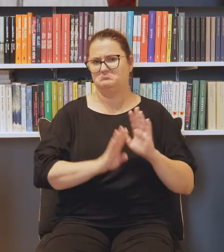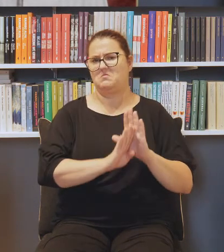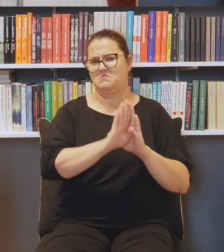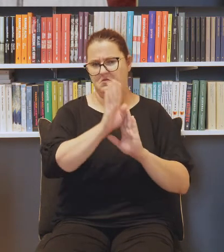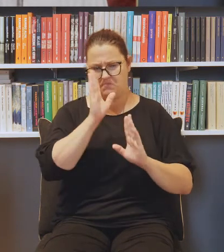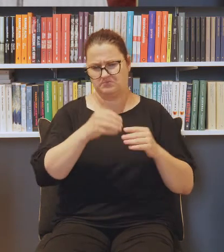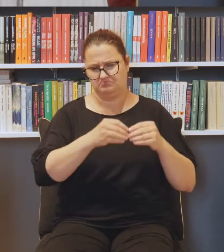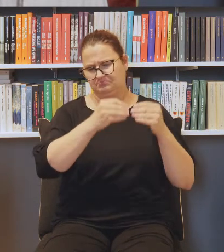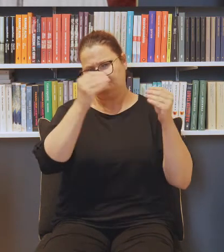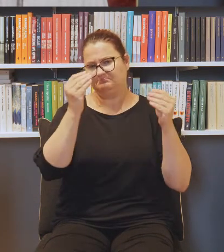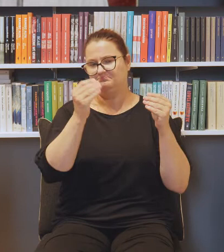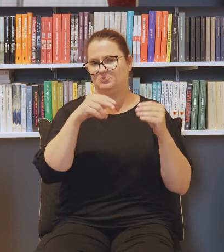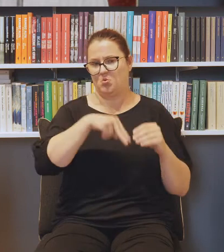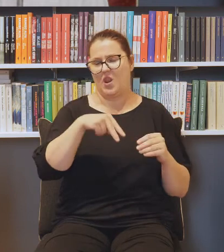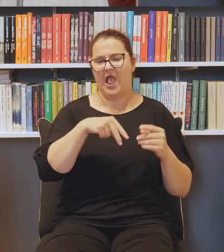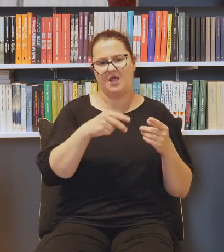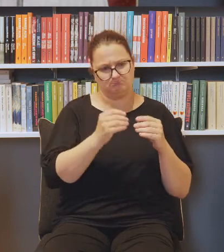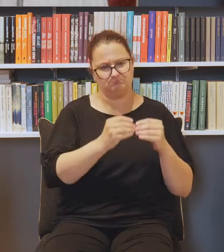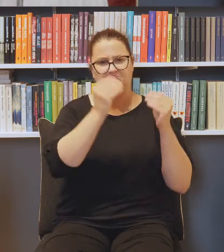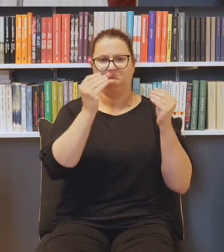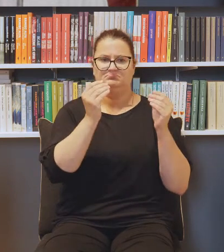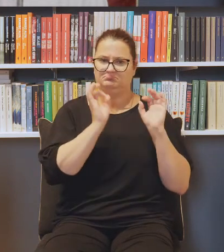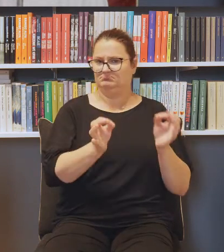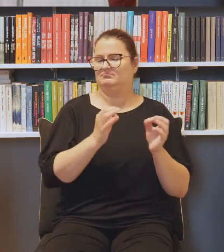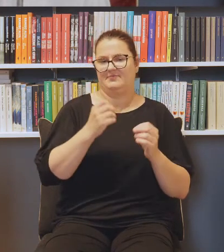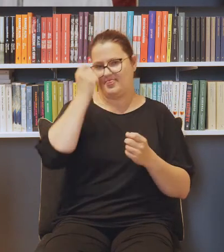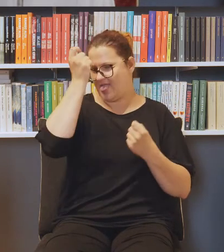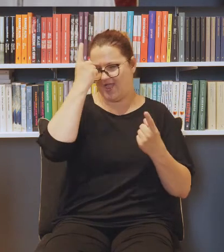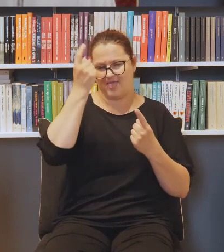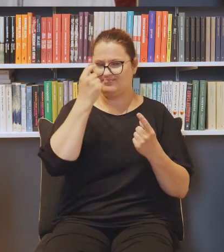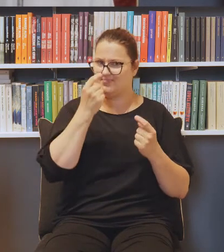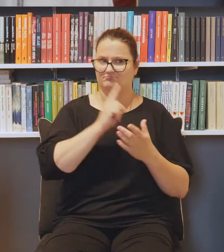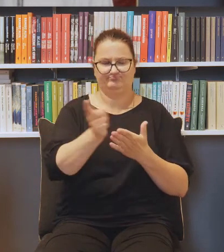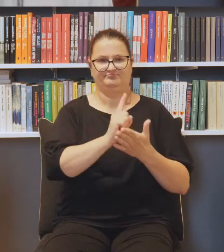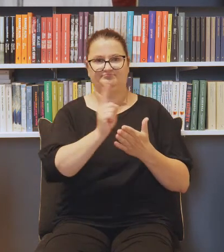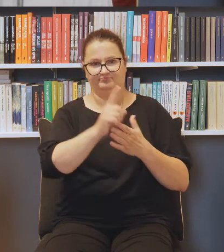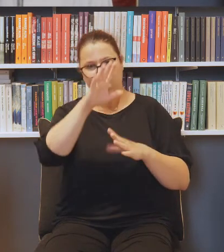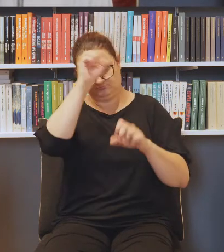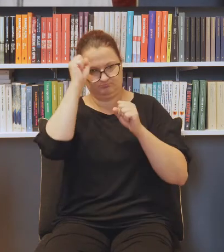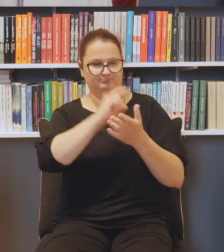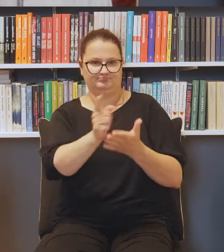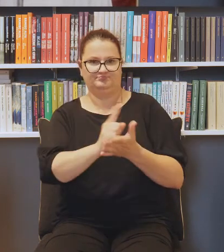wierzę w Ulę, bo ona jest taką osobą inteligentną, bystrą i myślę, że